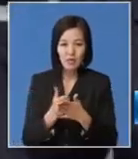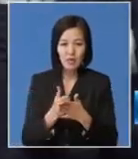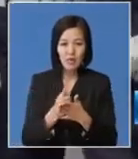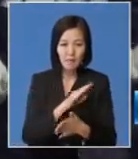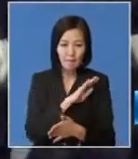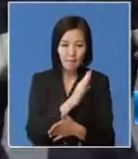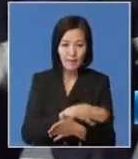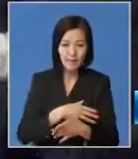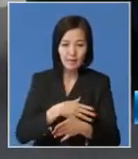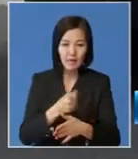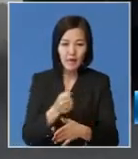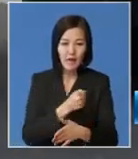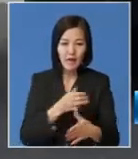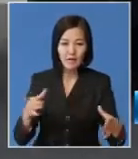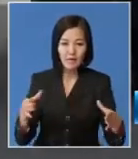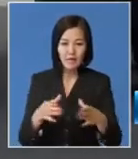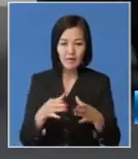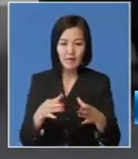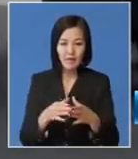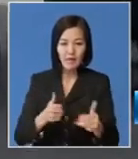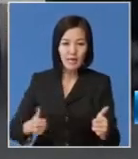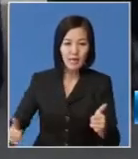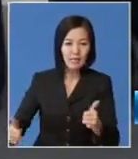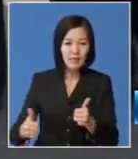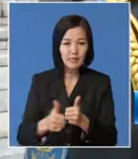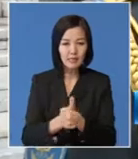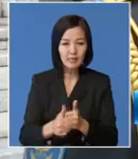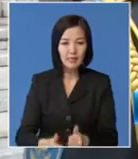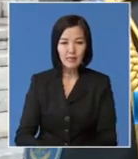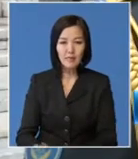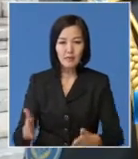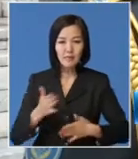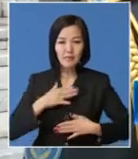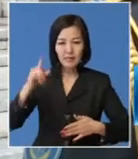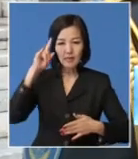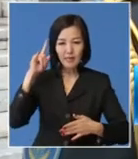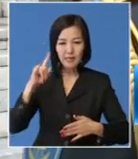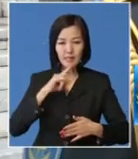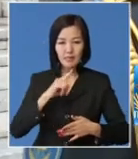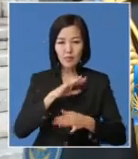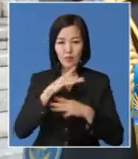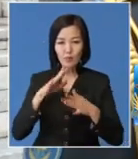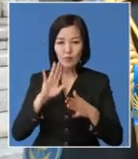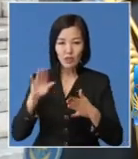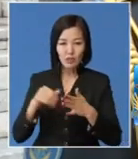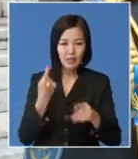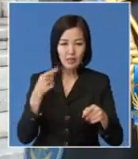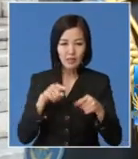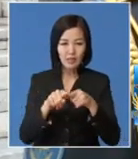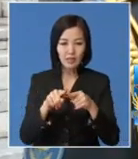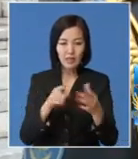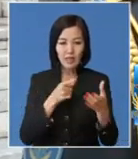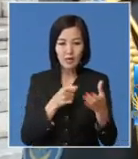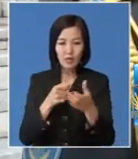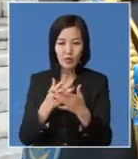армия бүгінде әлемдегі алдыңғы қатарлы әскер ретінде танылды. Біздің Қазақстан қазір көп деген жаңа техникалар бар, қару жарақтар